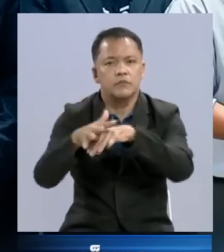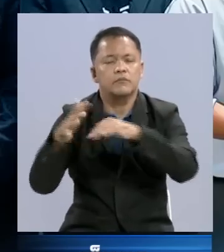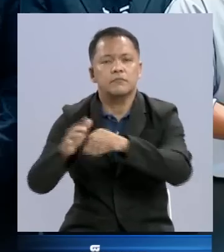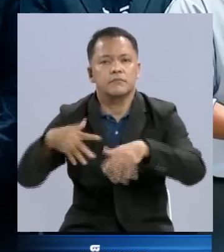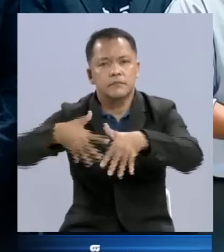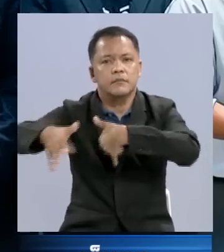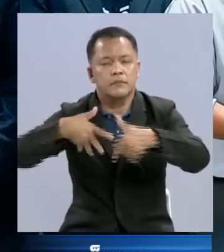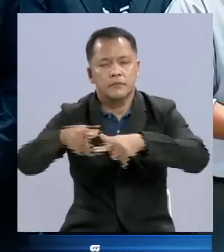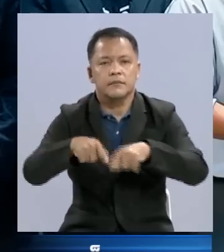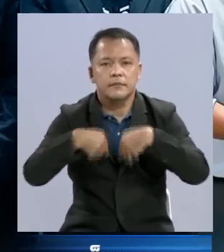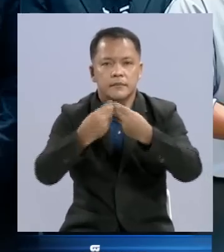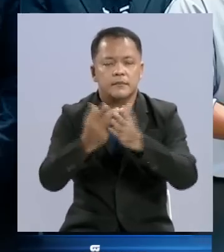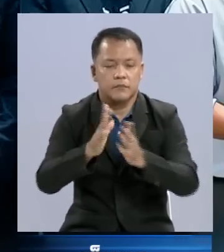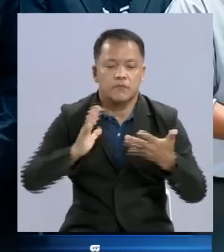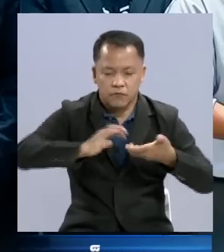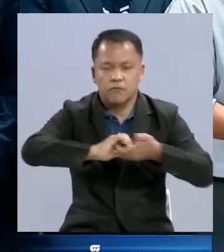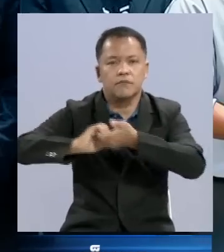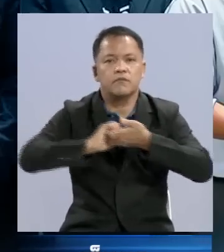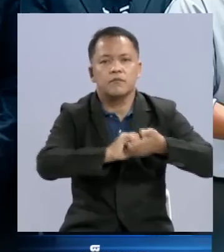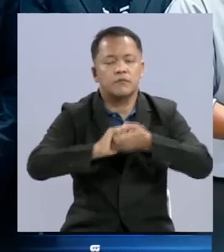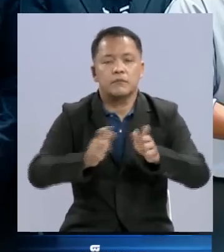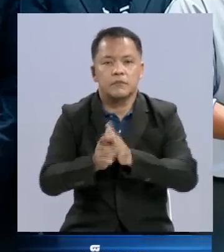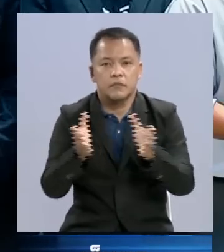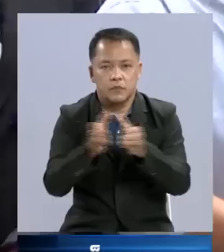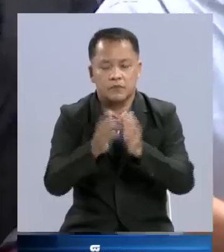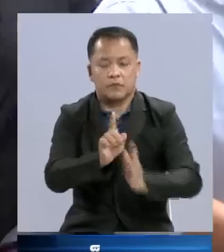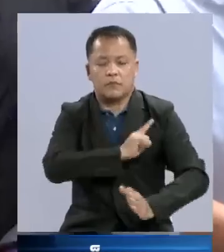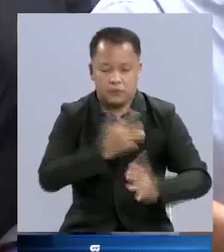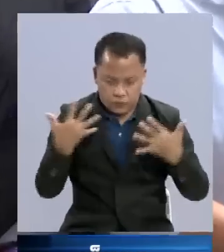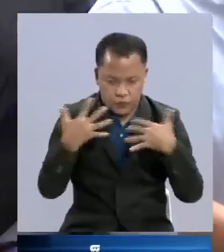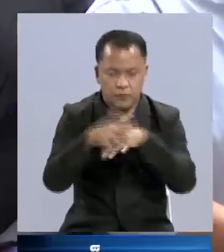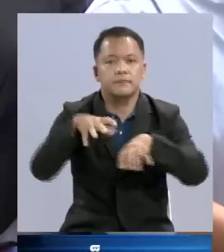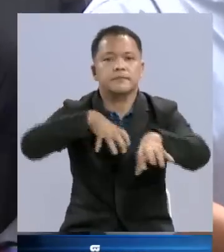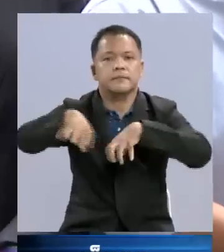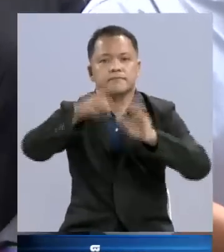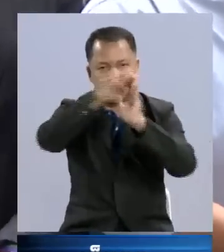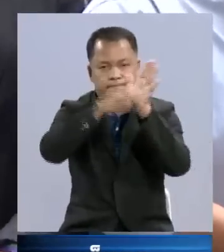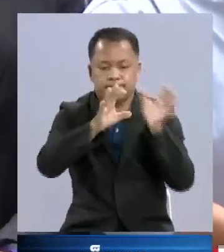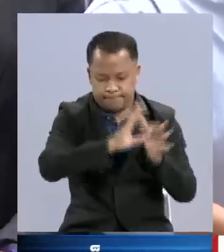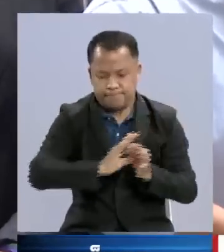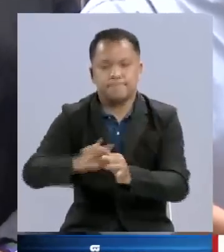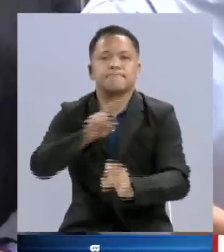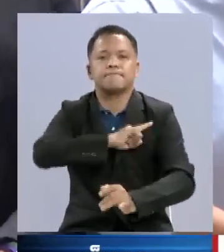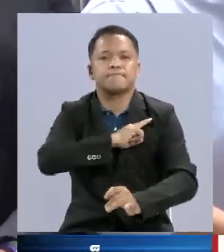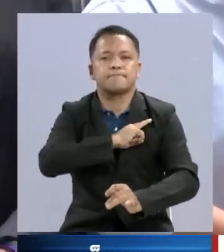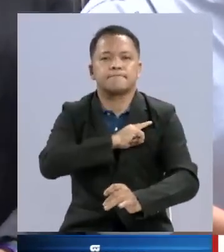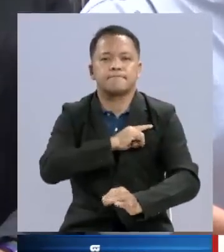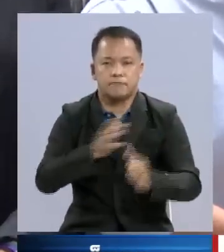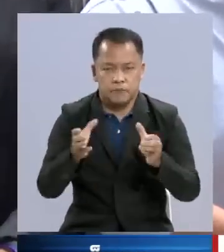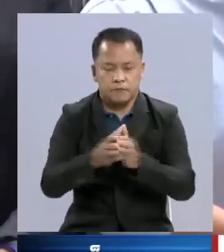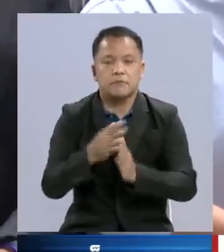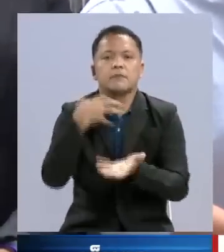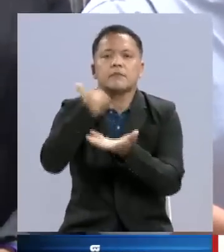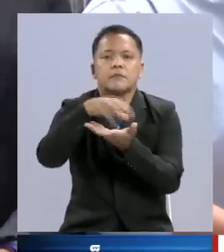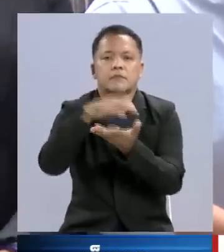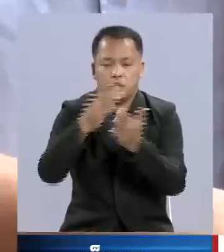นเพื่อสร้างบรรยากาศความร่วมมืออีกทั้ง PMOVE พร้อมมีส่วนร่วมในการดำเนินนโยบายที่เกี่ยวข้องและนายจำนงยังกล่าว